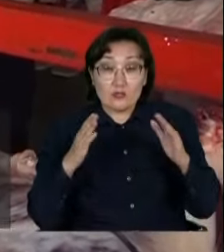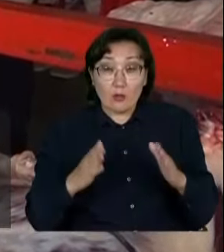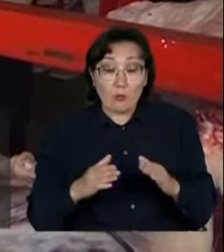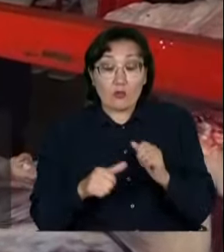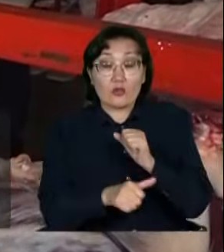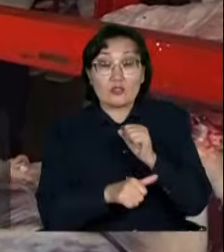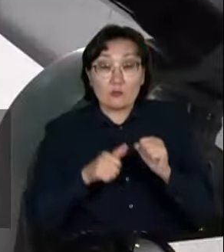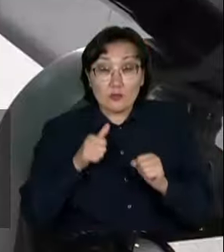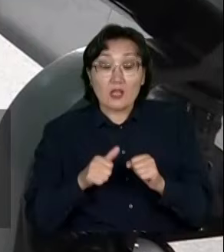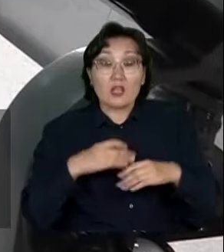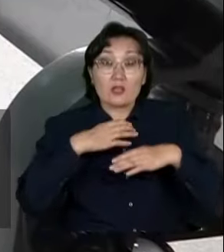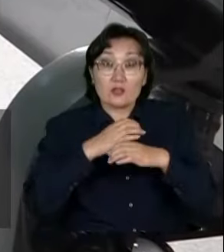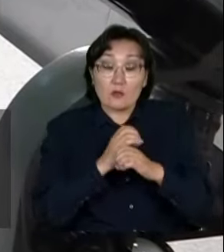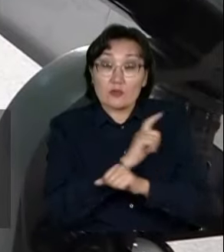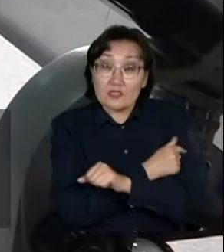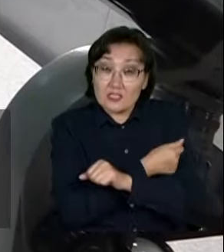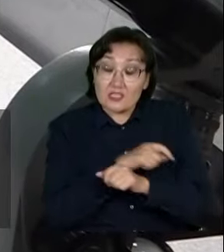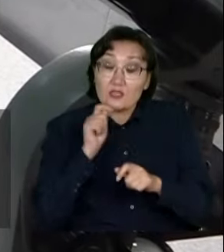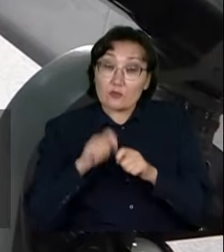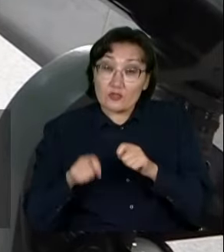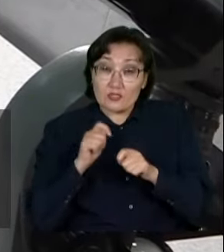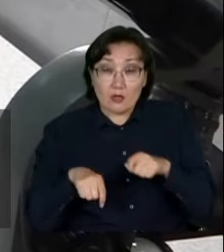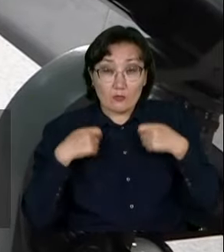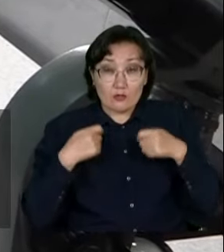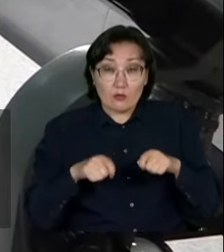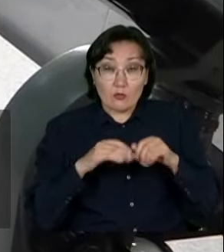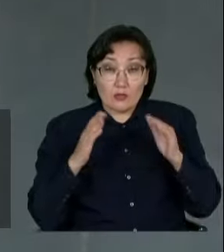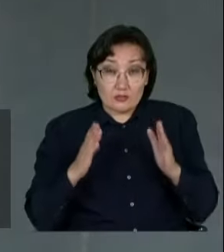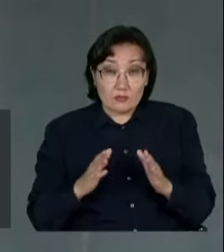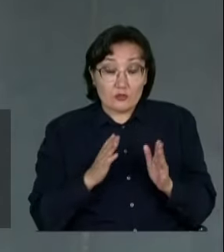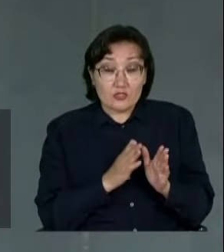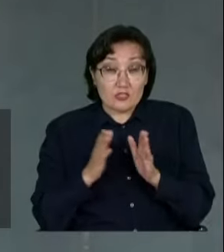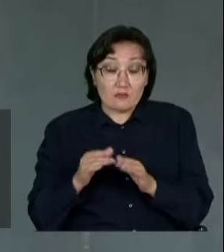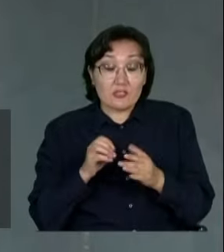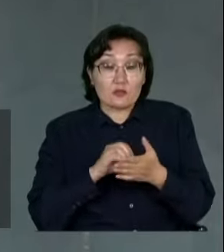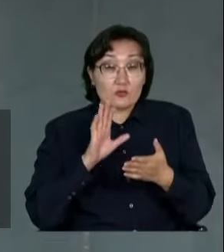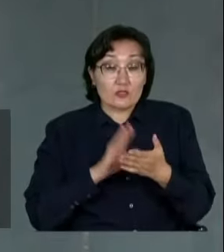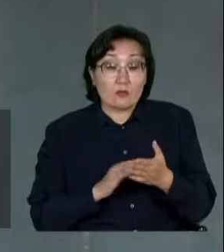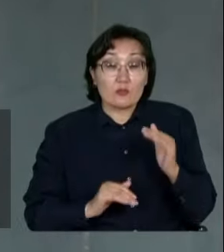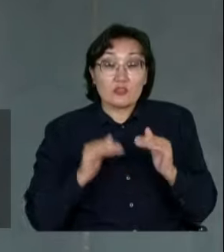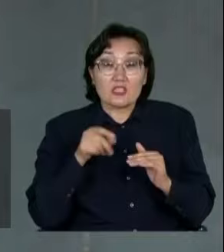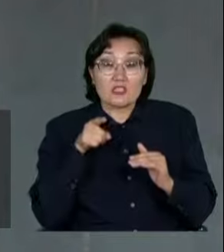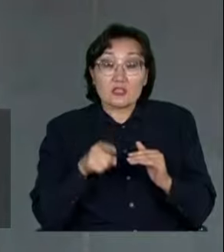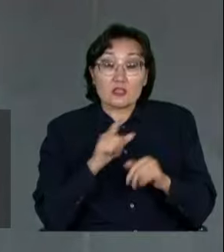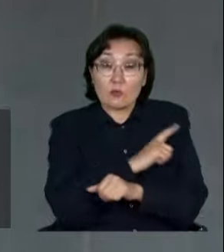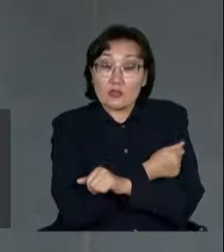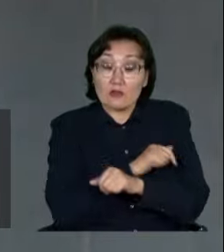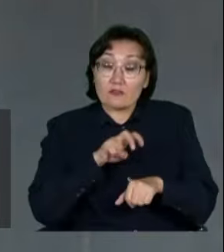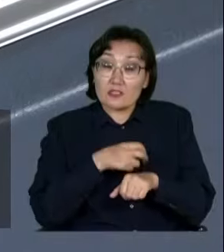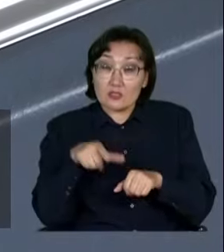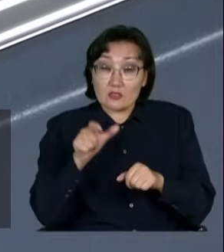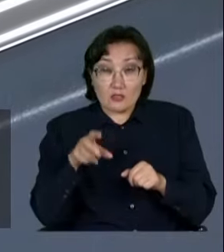убоя, лаборатории ветеринарно-санитарной экспертизы и торговые объекты. А в системе зарегистрировано свыше 1000 ветеринарных врачей